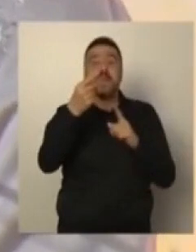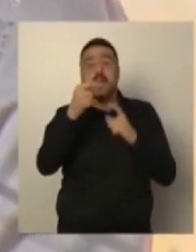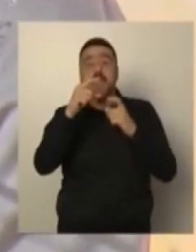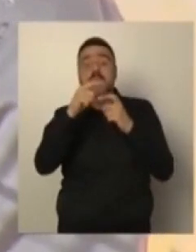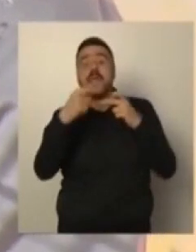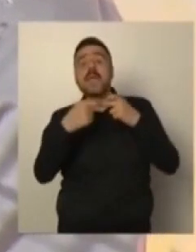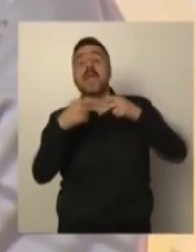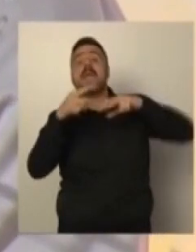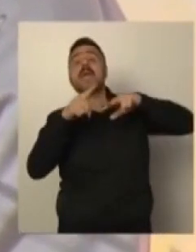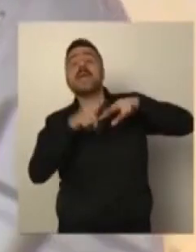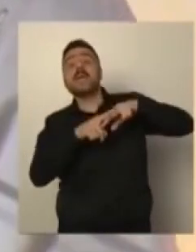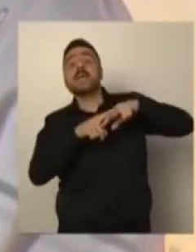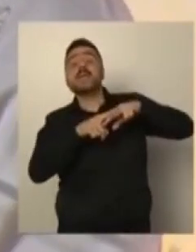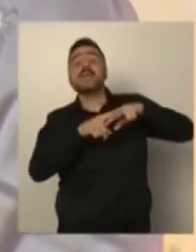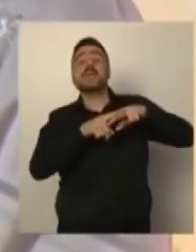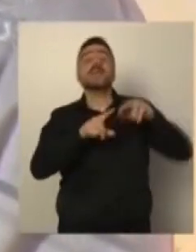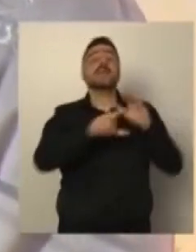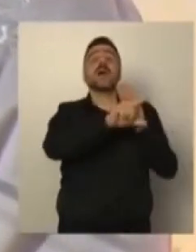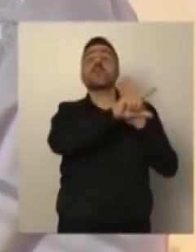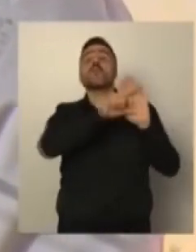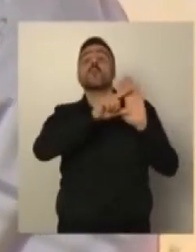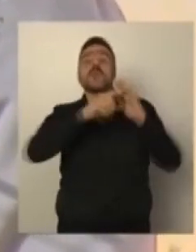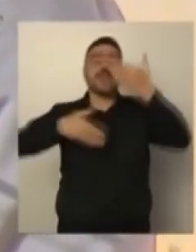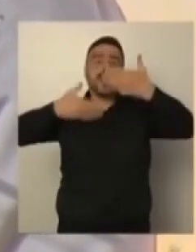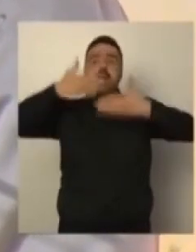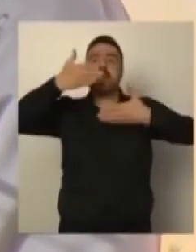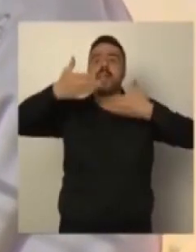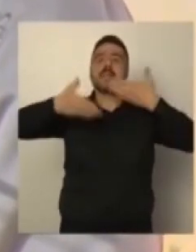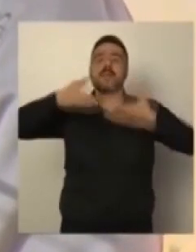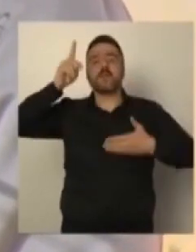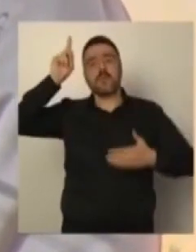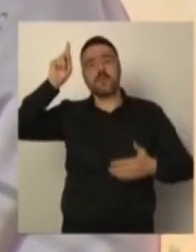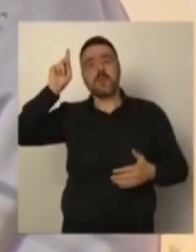sizlerle paylaşarak sözlerimi bitirmek istiyorum.